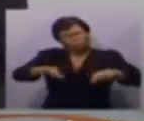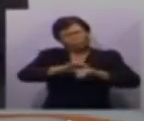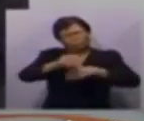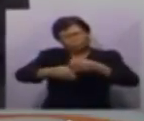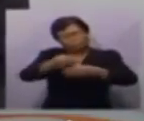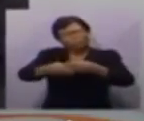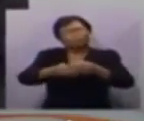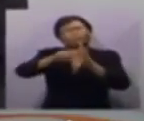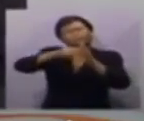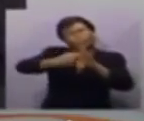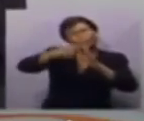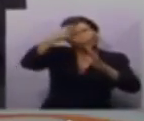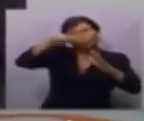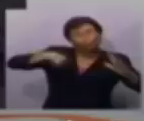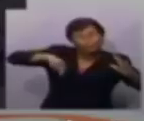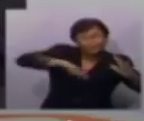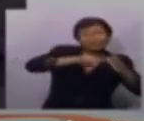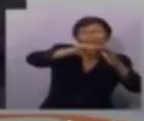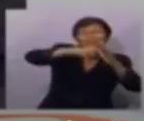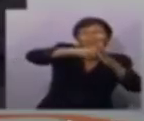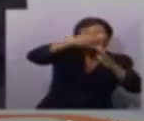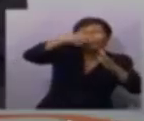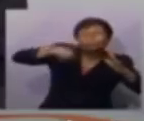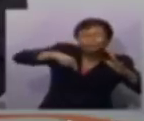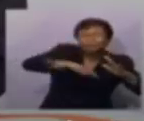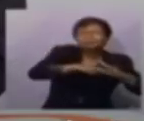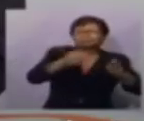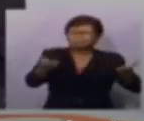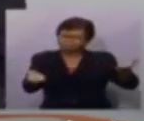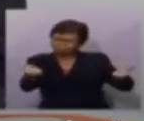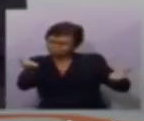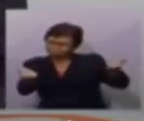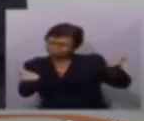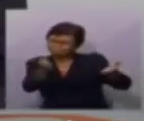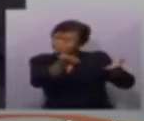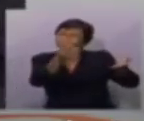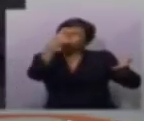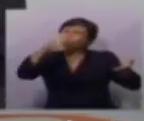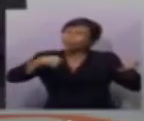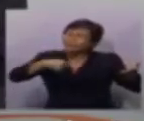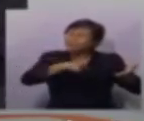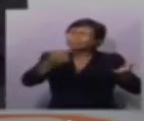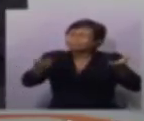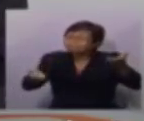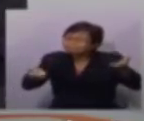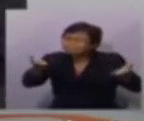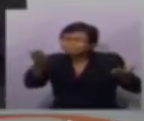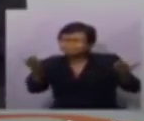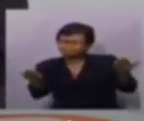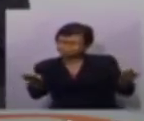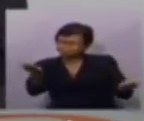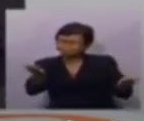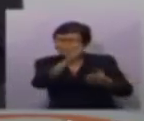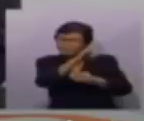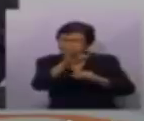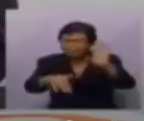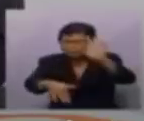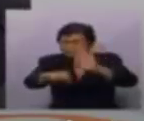proses permulaan untuk kita membuat pertimbangan dan membuat